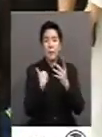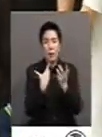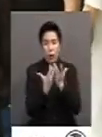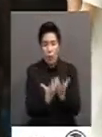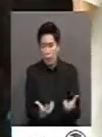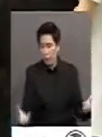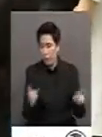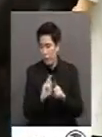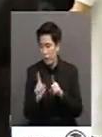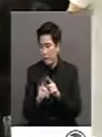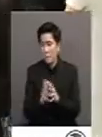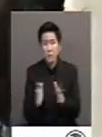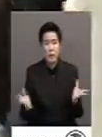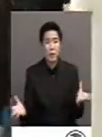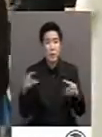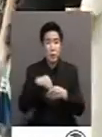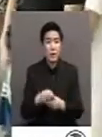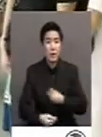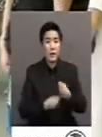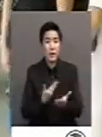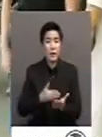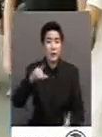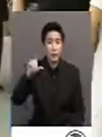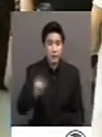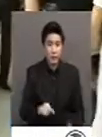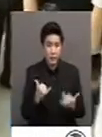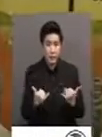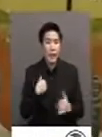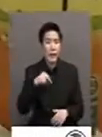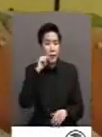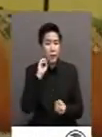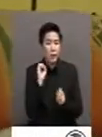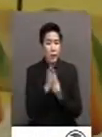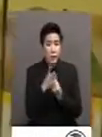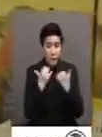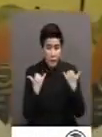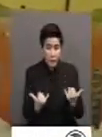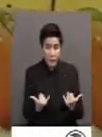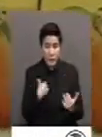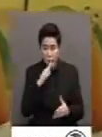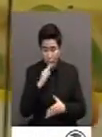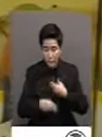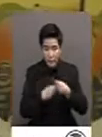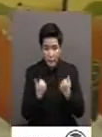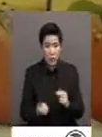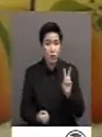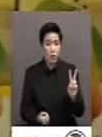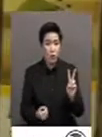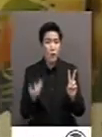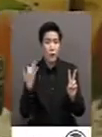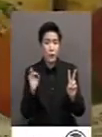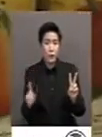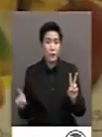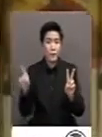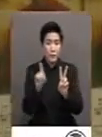ค้าผลิตภัณฑ์มากมายมาจำหน่ายในราคาพิเศษด้วยนะคะอย่างน้ำผลไม้นี้เขาบอกว่าวันนี้วางขาย2แพ็คแถมให้อีก1